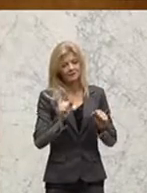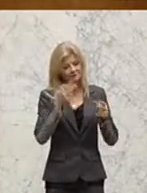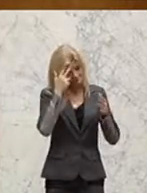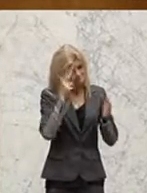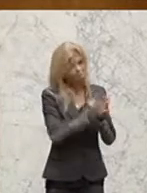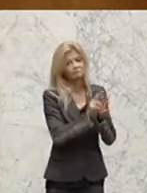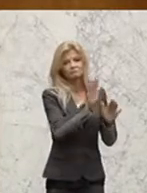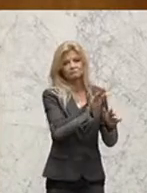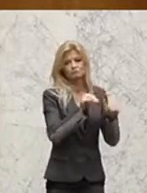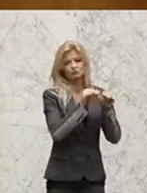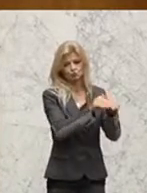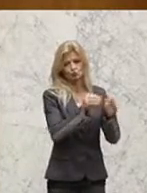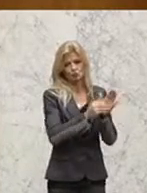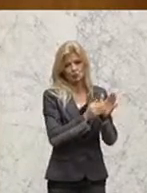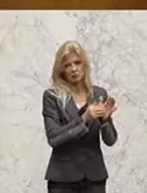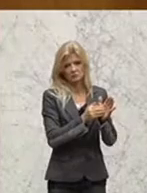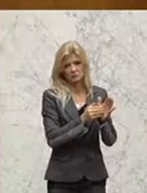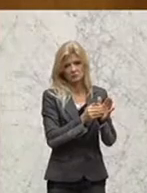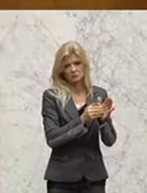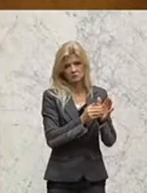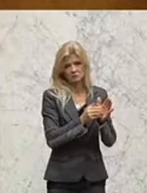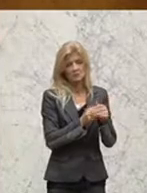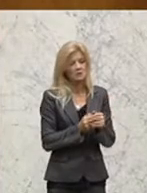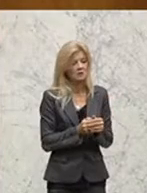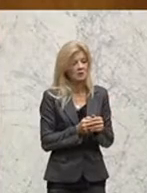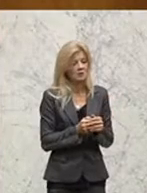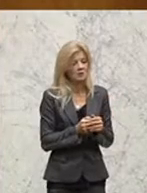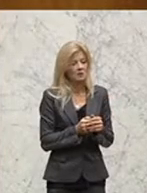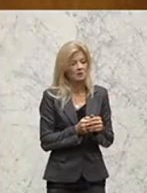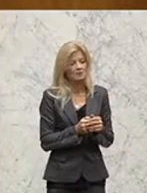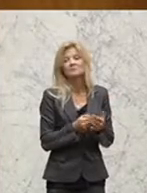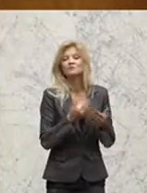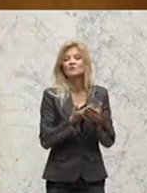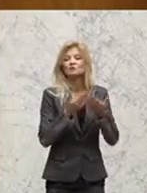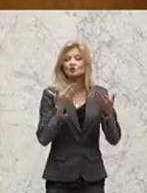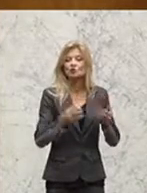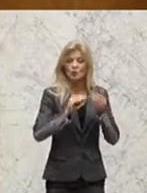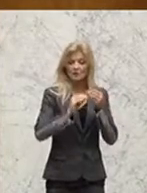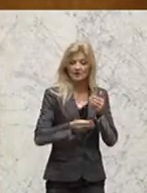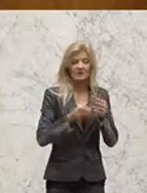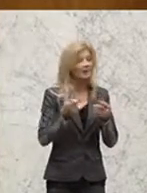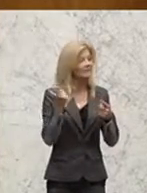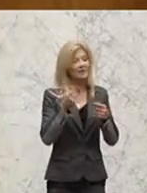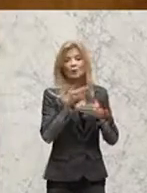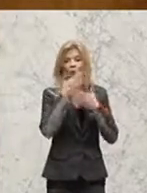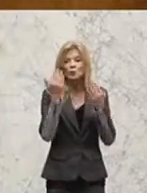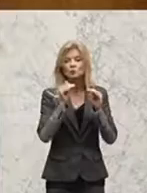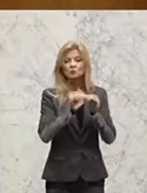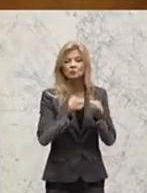wann eben Schutzbedürftigkeit vorliegt. Demnach finden diese Verträge für Personen, die keines Schutzes